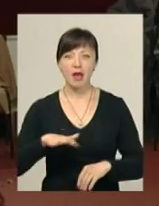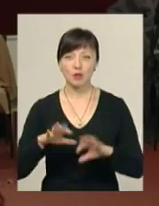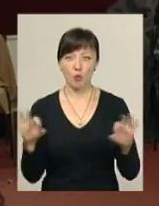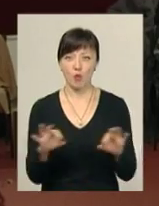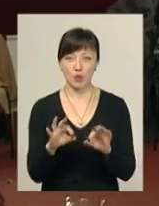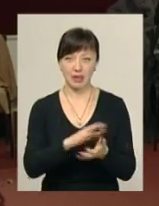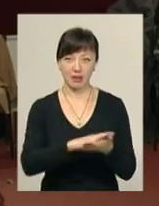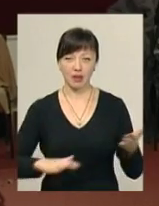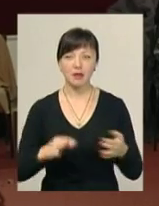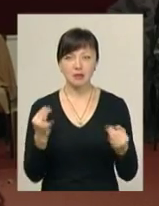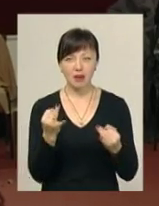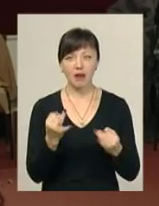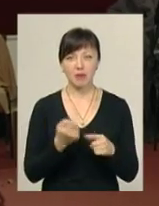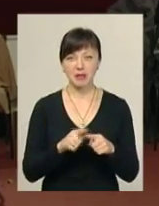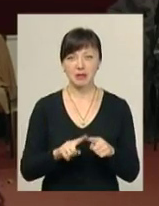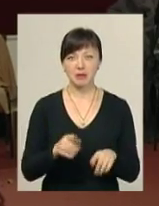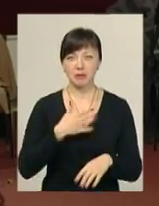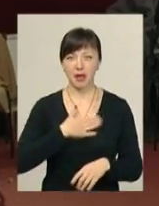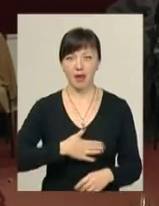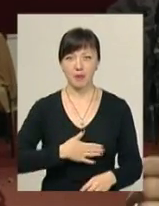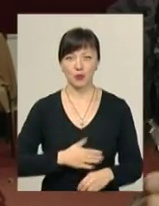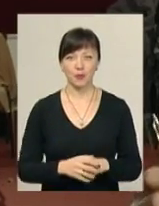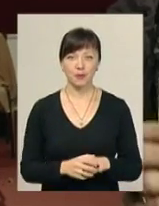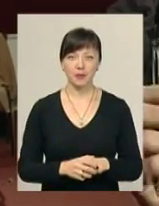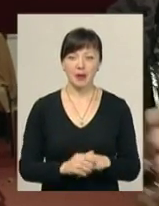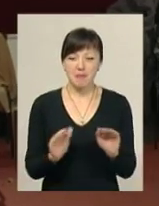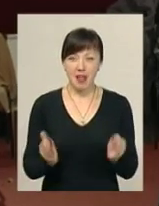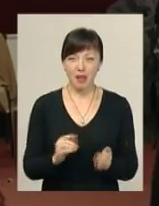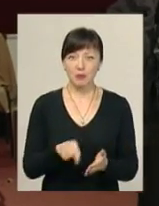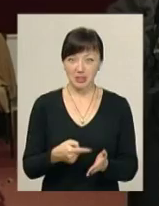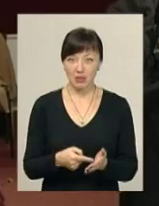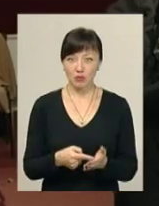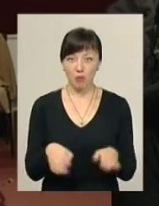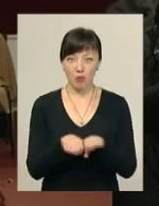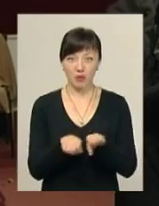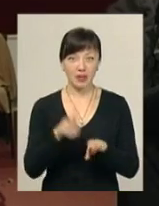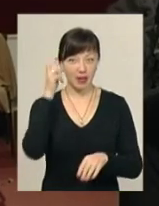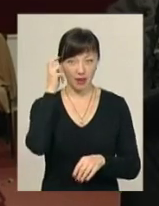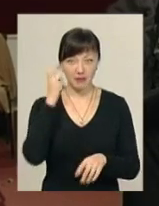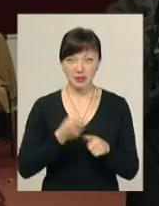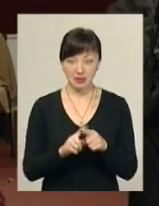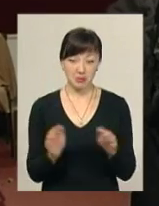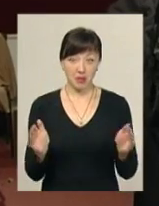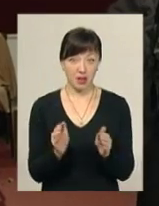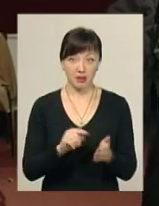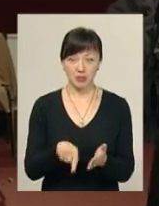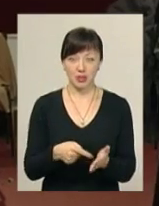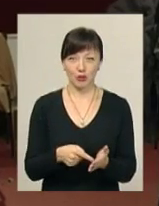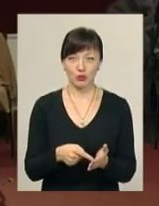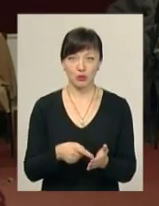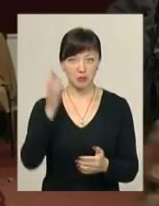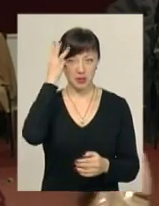музики і так далі. З цікавістю, то мені це дуже приємно. В маленькому містечку, відносно Києва, це невелике містечко.